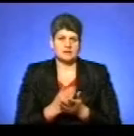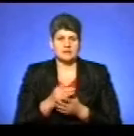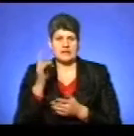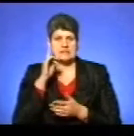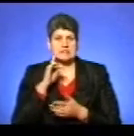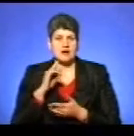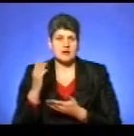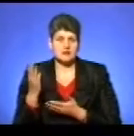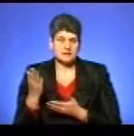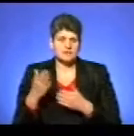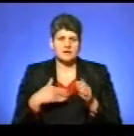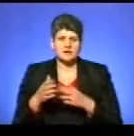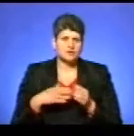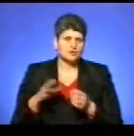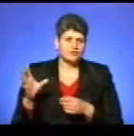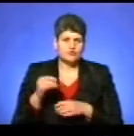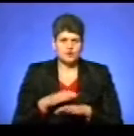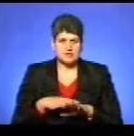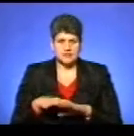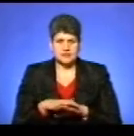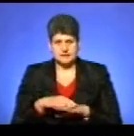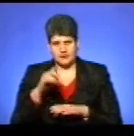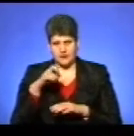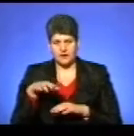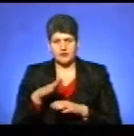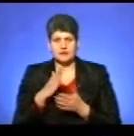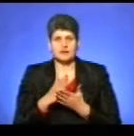Ізраїль, де практично все населення країни